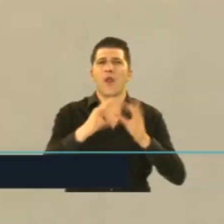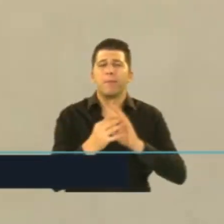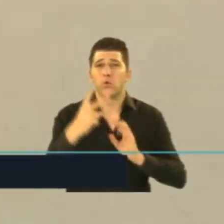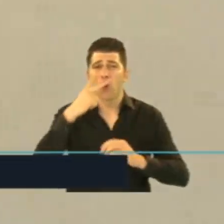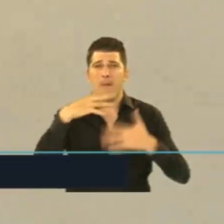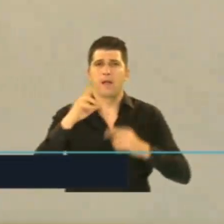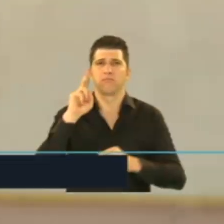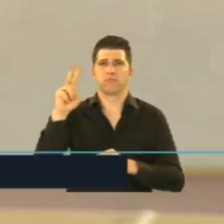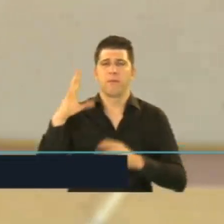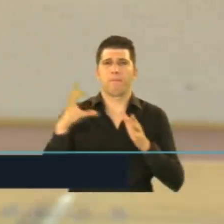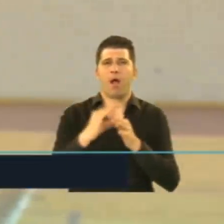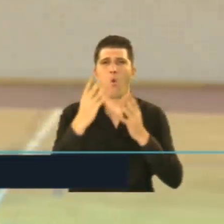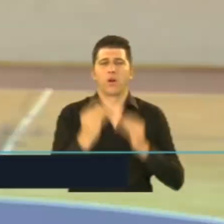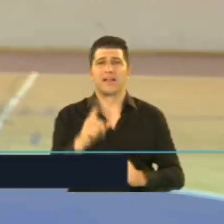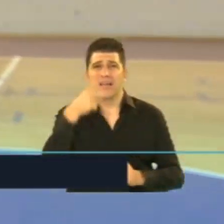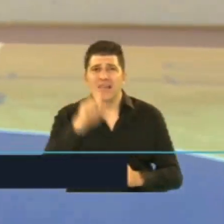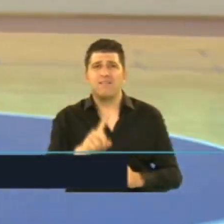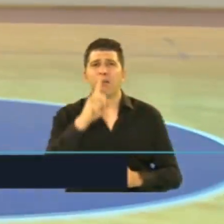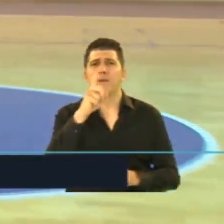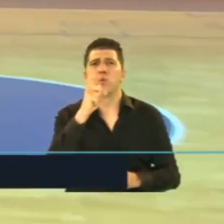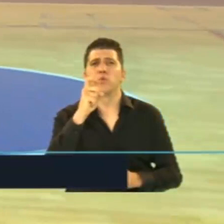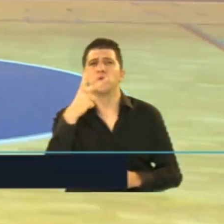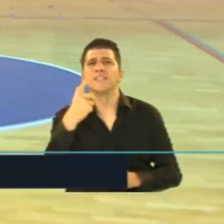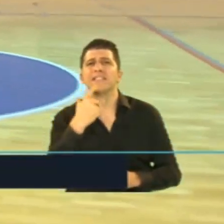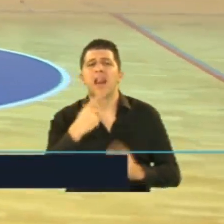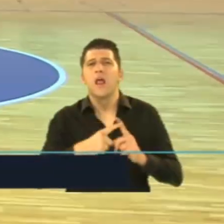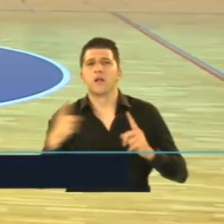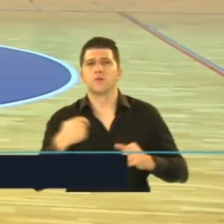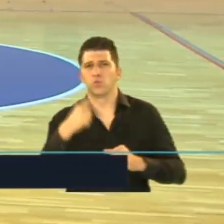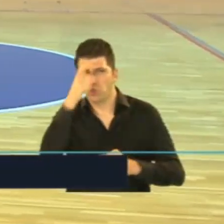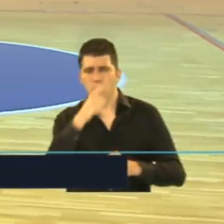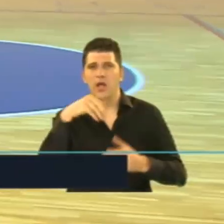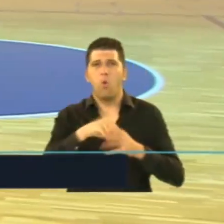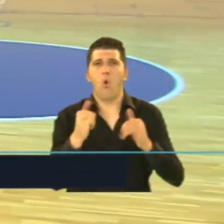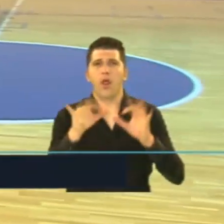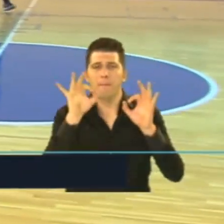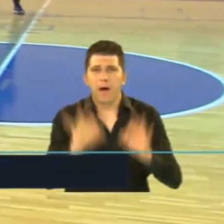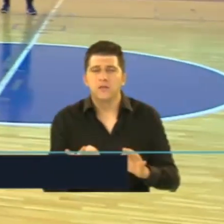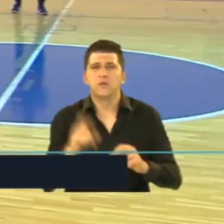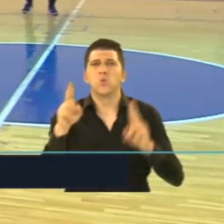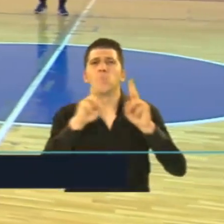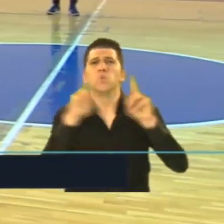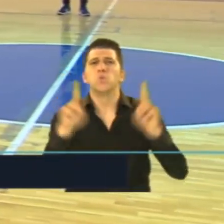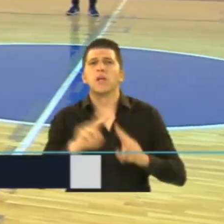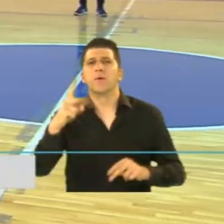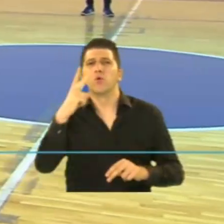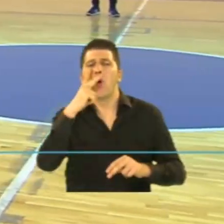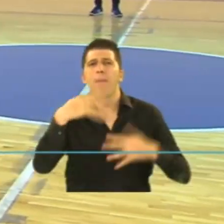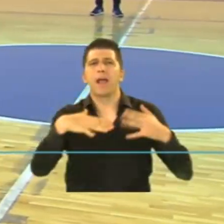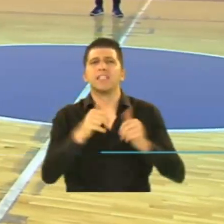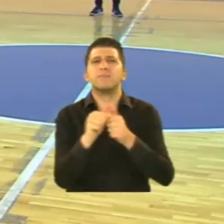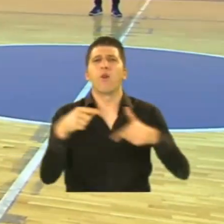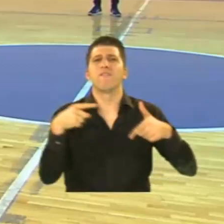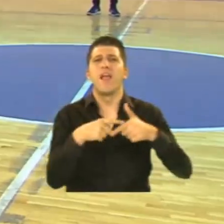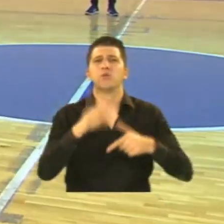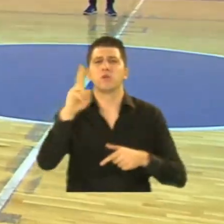yani görme engellilerin paralimpik bir branşıdır. İlk defa 1993 yılında ülkemizde oynanmaya başlamış. İPSA diye bizim Uluslararası